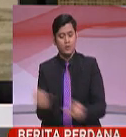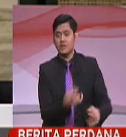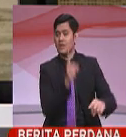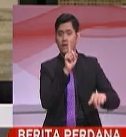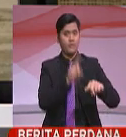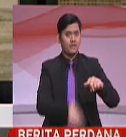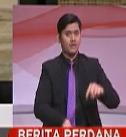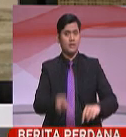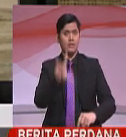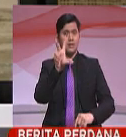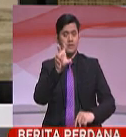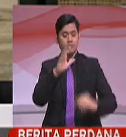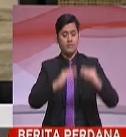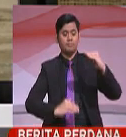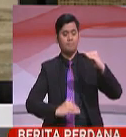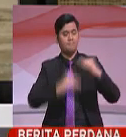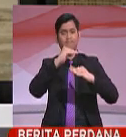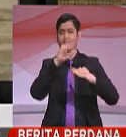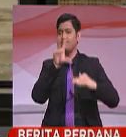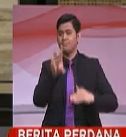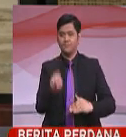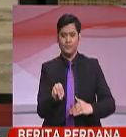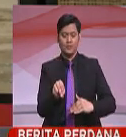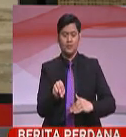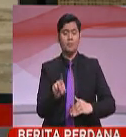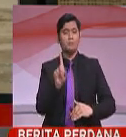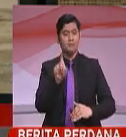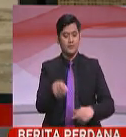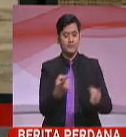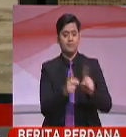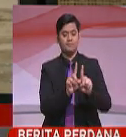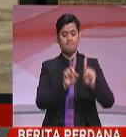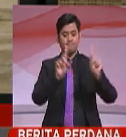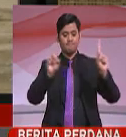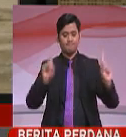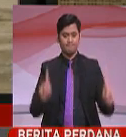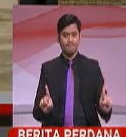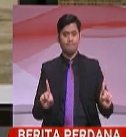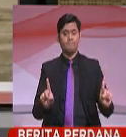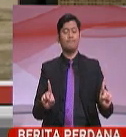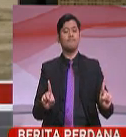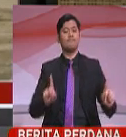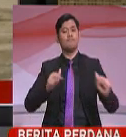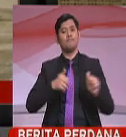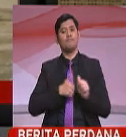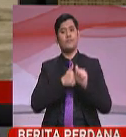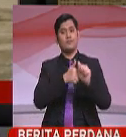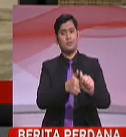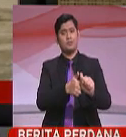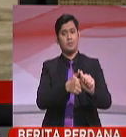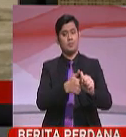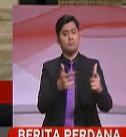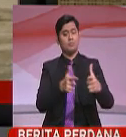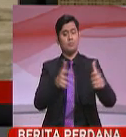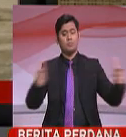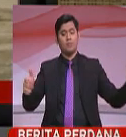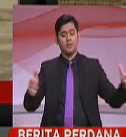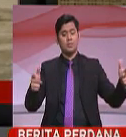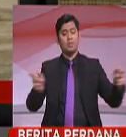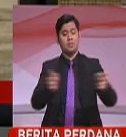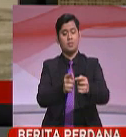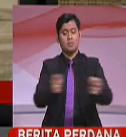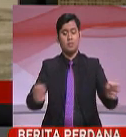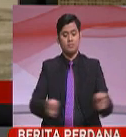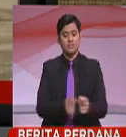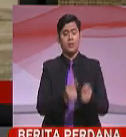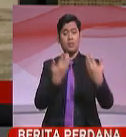orang dengan mengambil kira penjarakan 1 meter dan tertakluk kepada keluasan premis yang ditetapkan